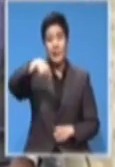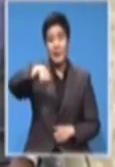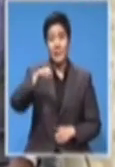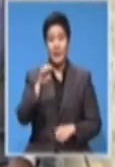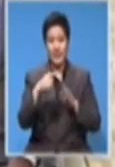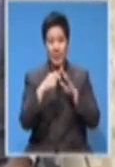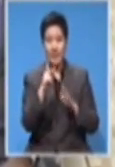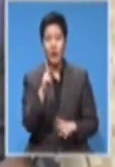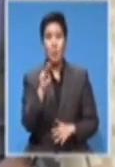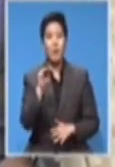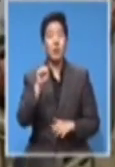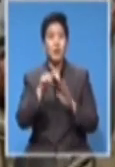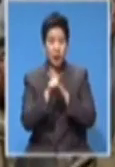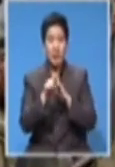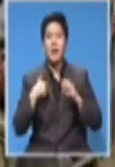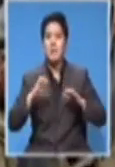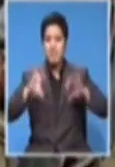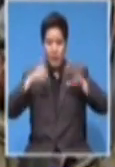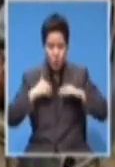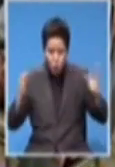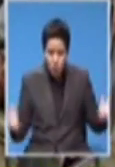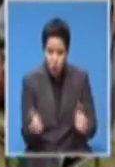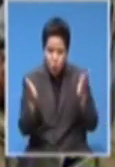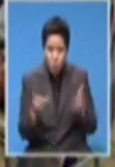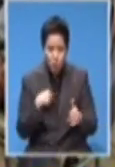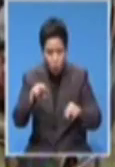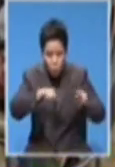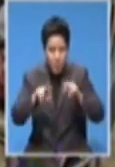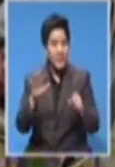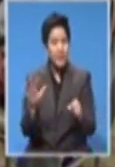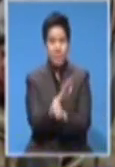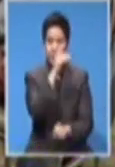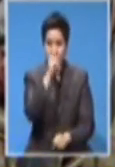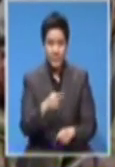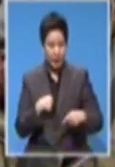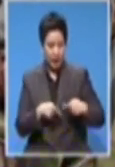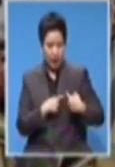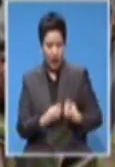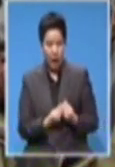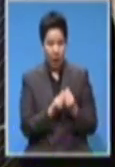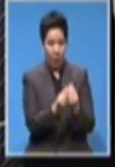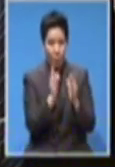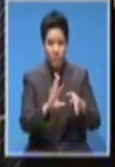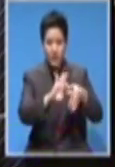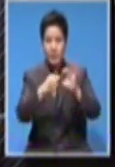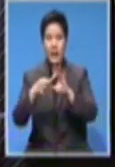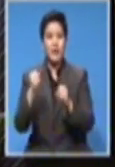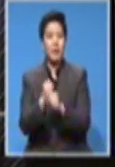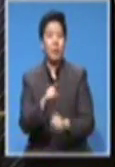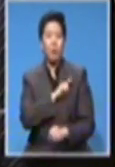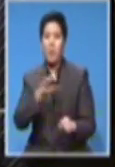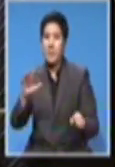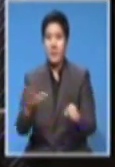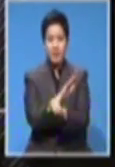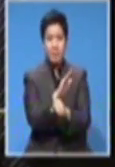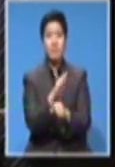ทั้งนี้รัฐบาลก็พร้อมให้การสนับสนุนและดูแลอย่างเต็มที่นะครับขอเป็นกำลังใจให้นักกีฬาทุกคนในการทำหน้าที่ให้ดีที่สุดนะครับ